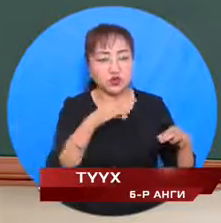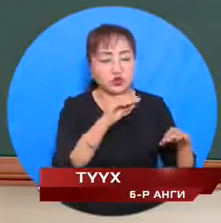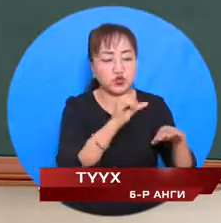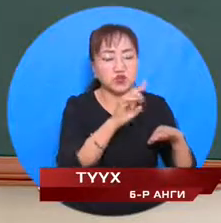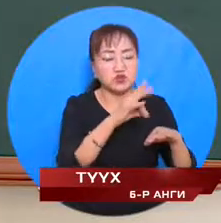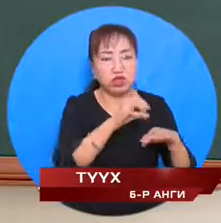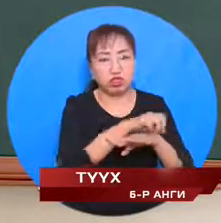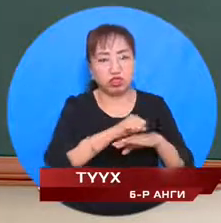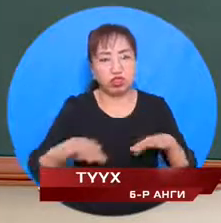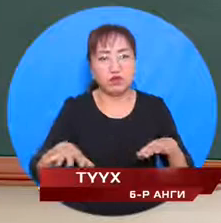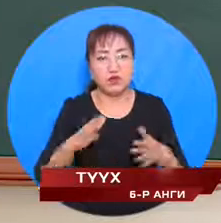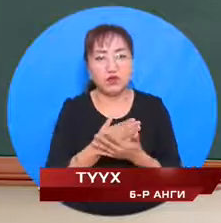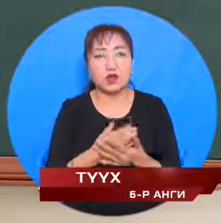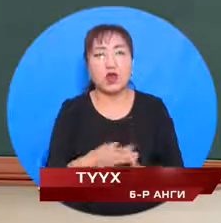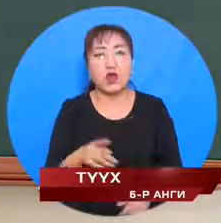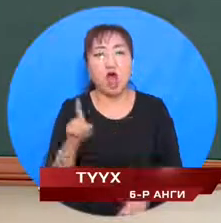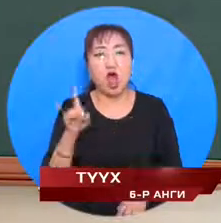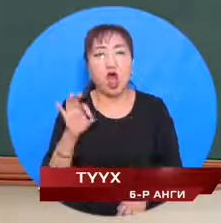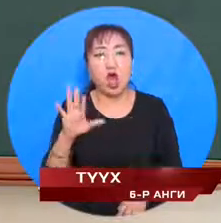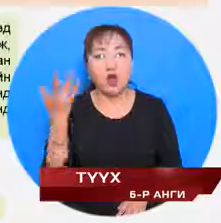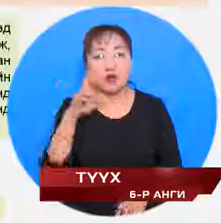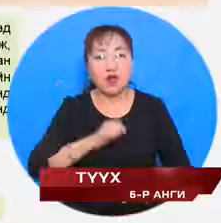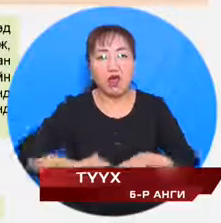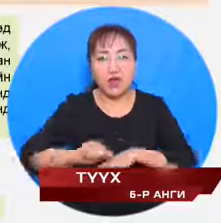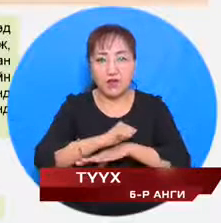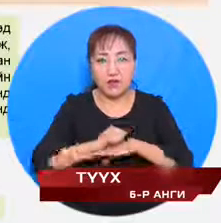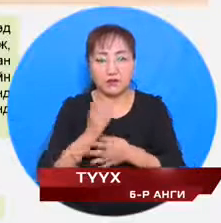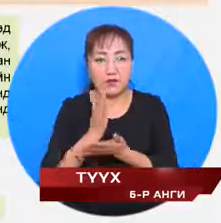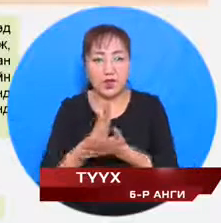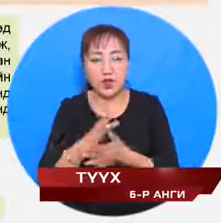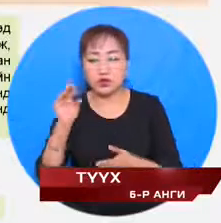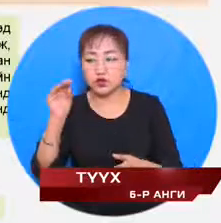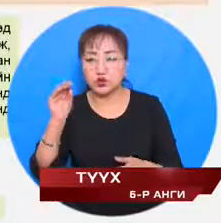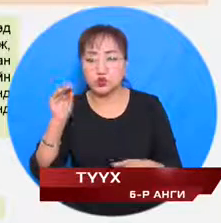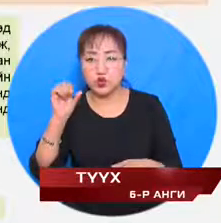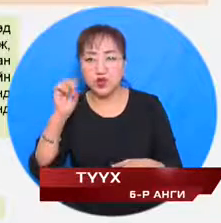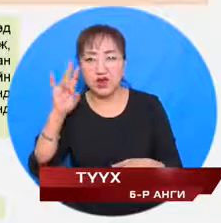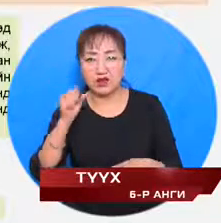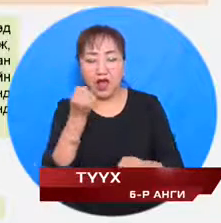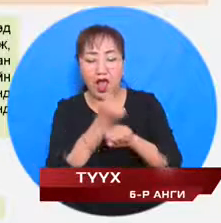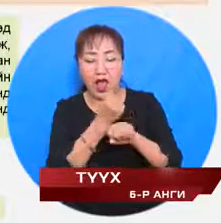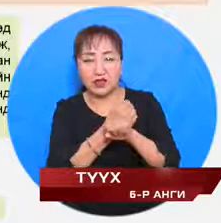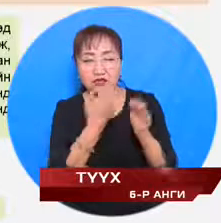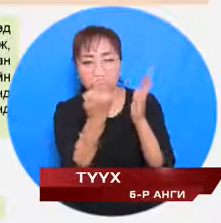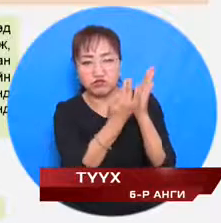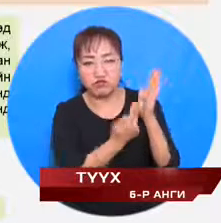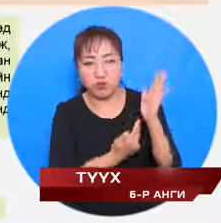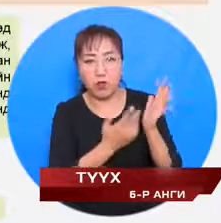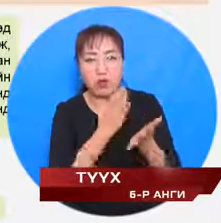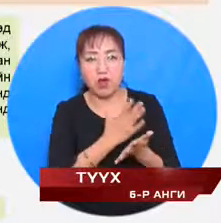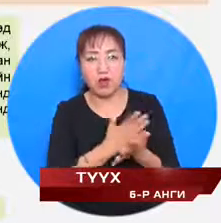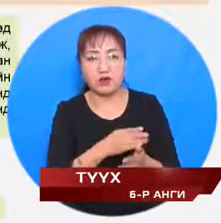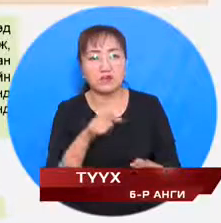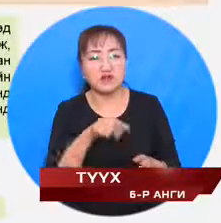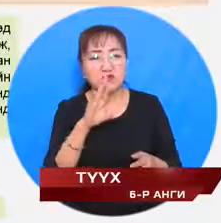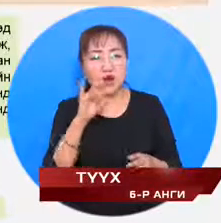дурсгалыг харуулсан буюу Ховд аймгийн байгаа за Жужааны хадны сүг зураг байгаа. За энэ нь ямар үйл явдлыг дүрсэлсэн байна